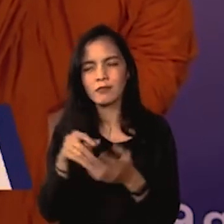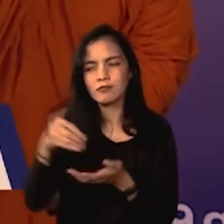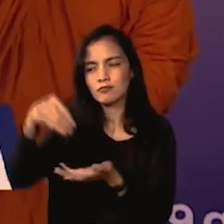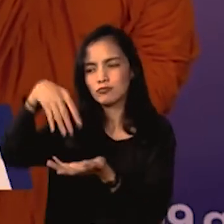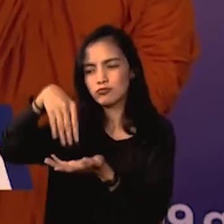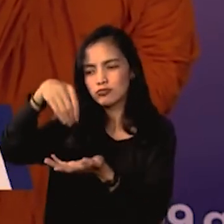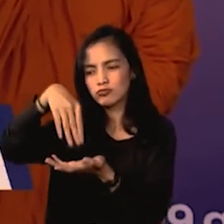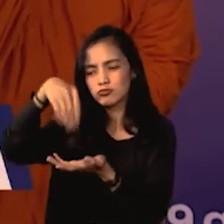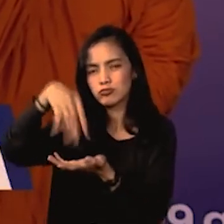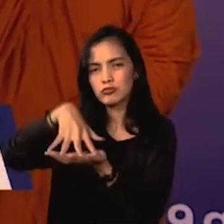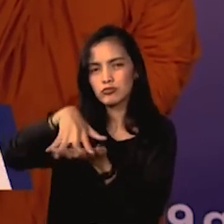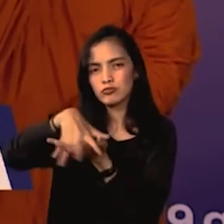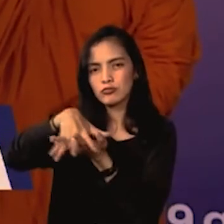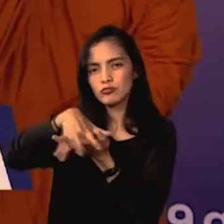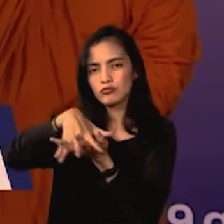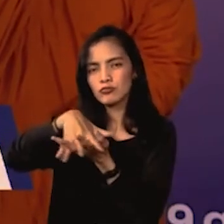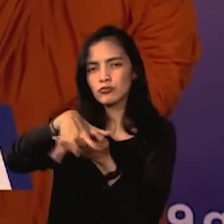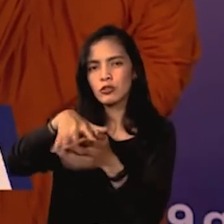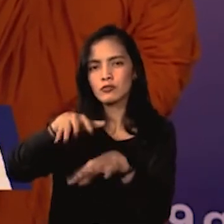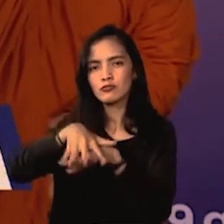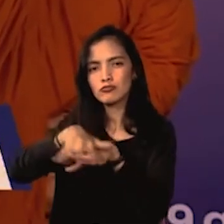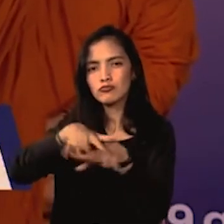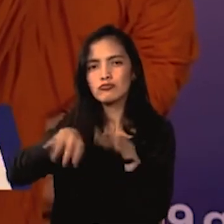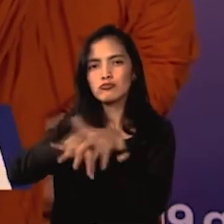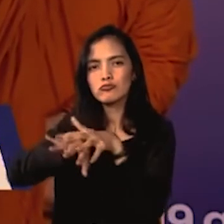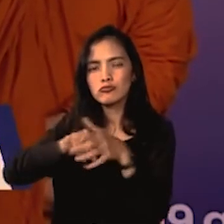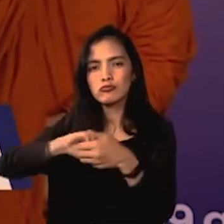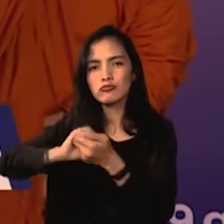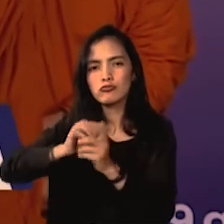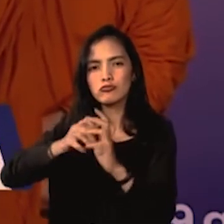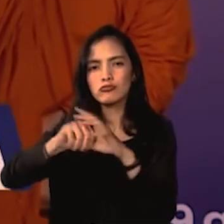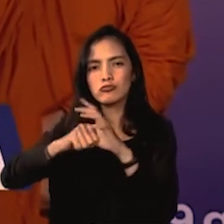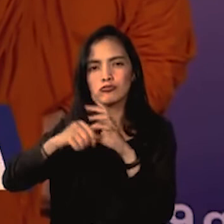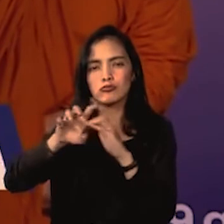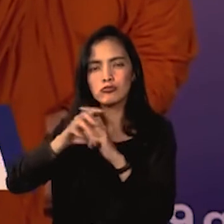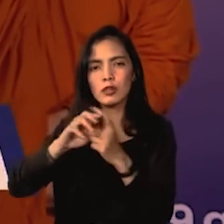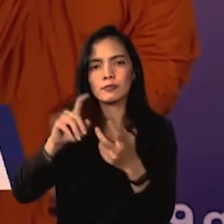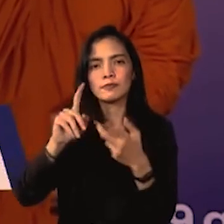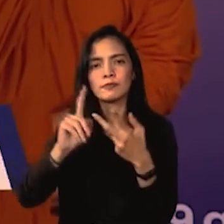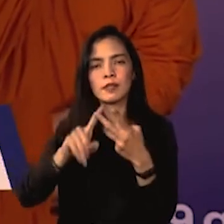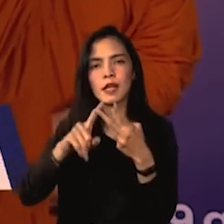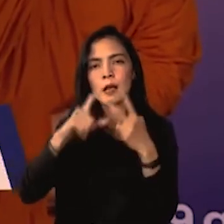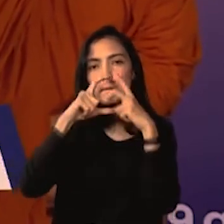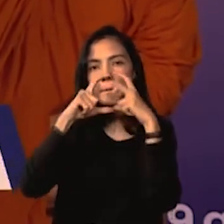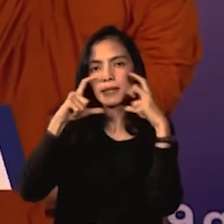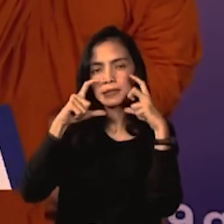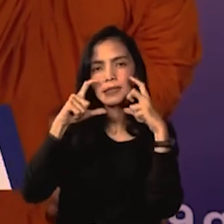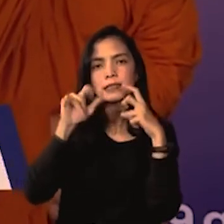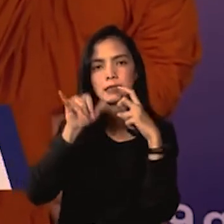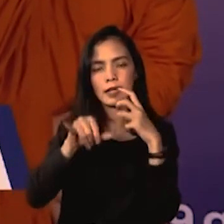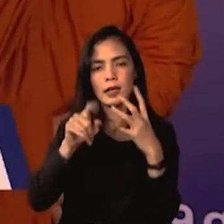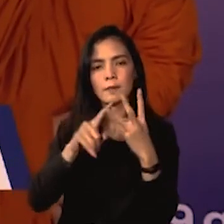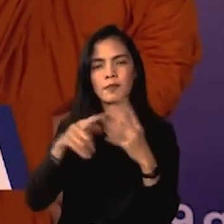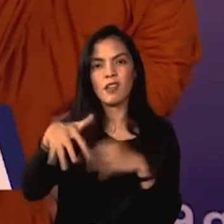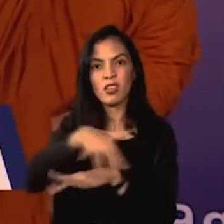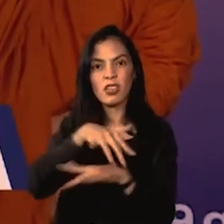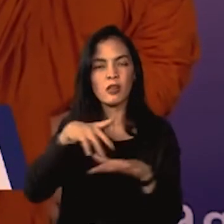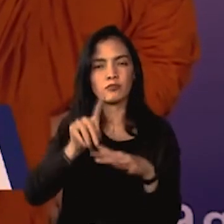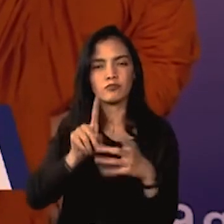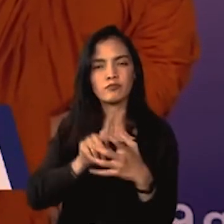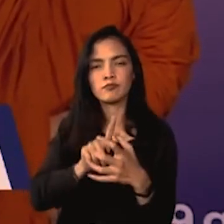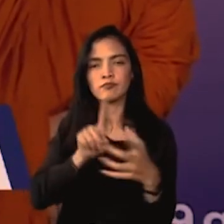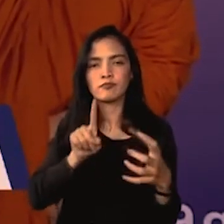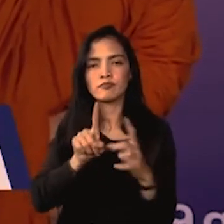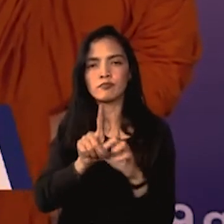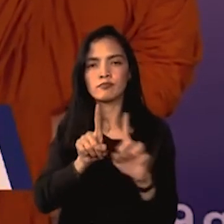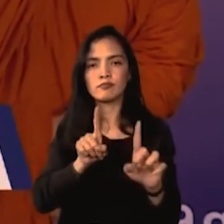air mengalir. Yang kedua, selalu mempergunakan masker. Yang ketiga adalah menjaga jarak serta tidak